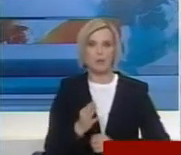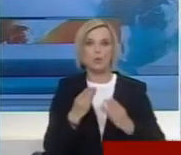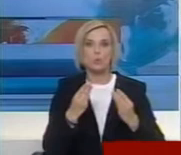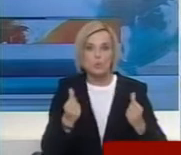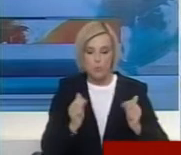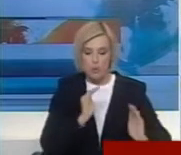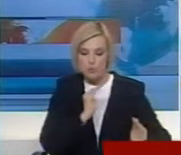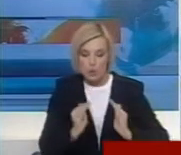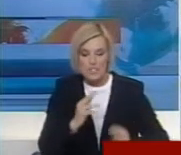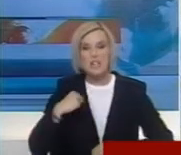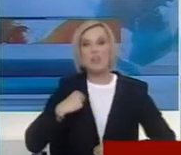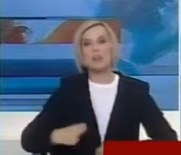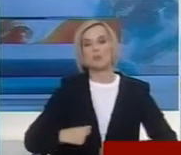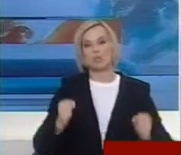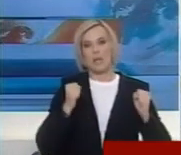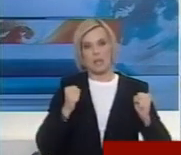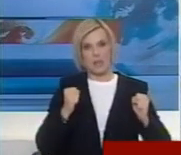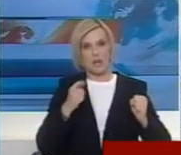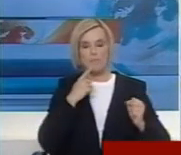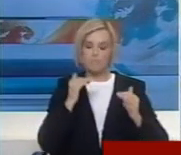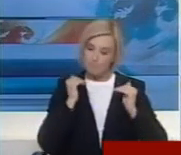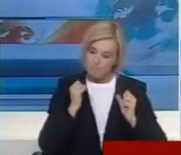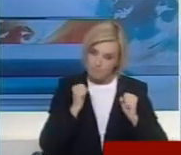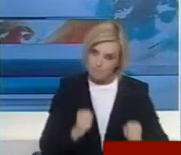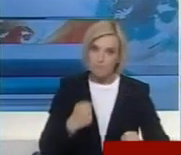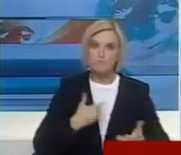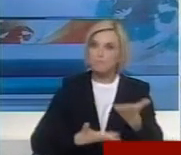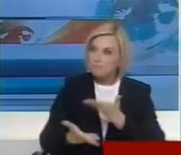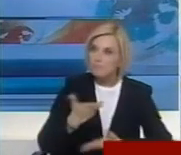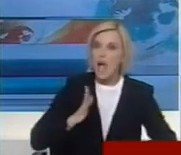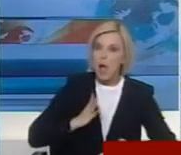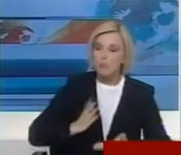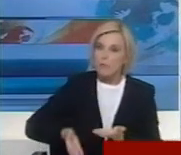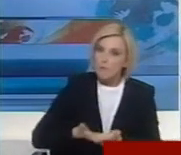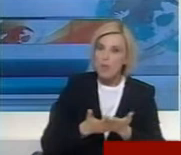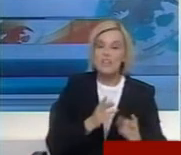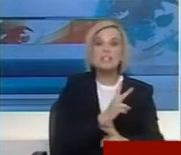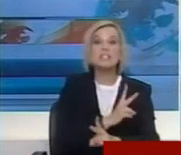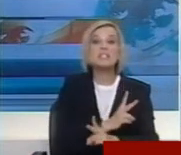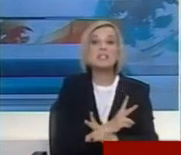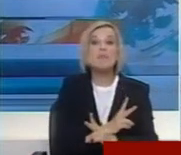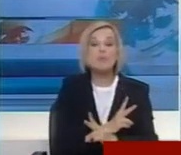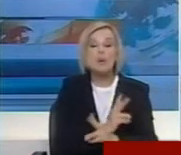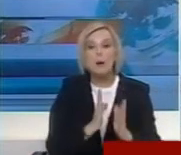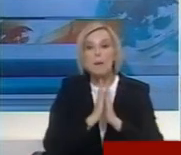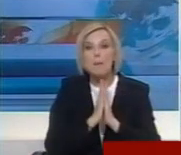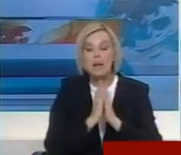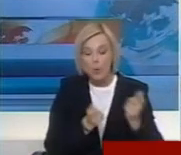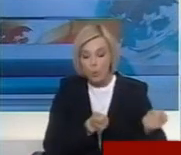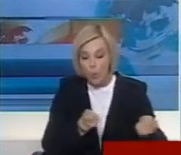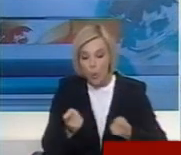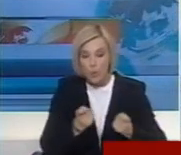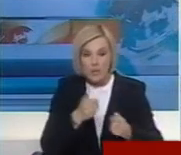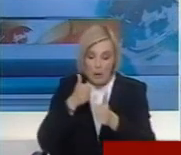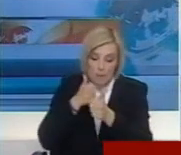τη διαφύλαξη της δημόσιας υγείας και παραμένει στη διάθεση των πολιτών. Συμβουλεύει να ακολουθούνται οι σχετικές οδηγίες του και οι πολίτες